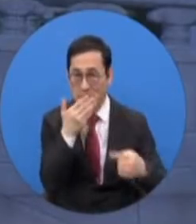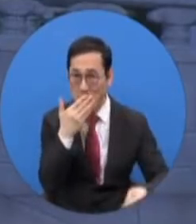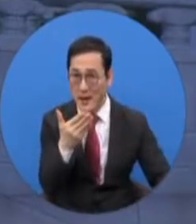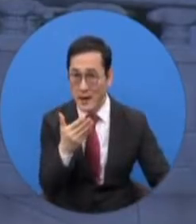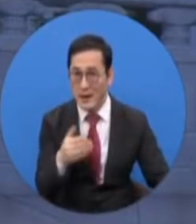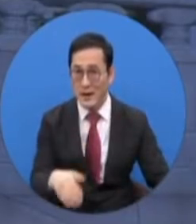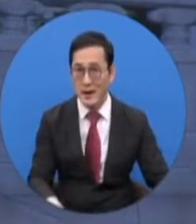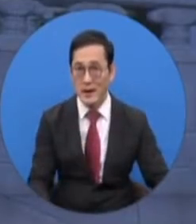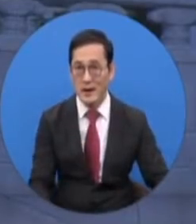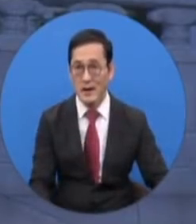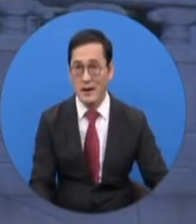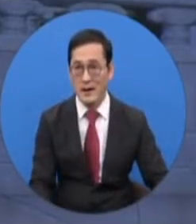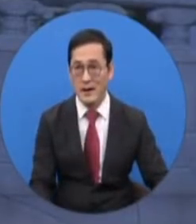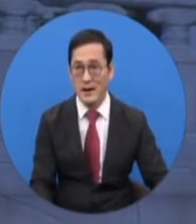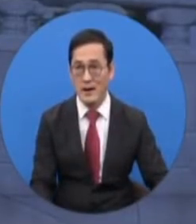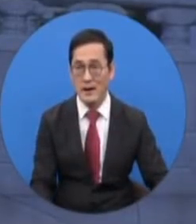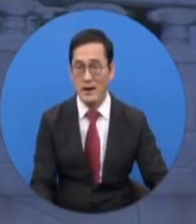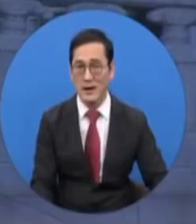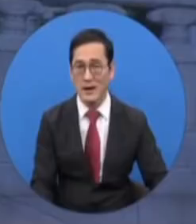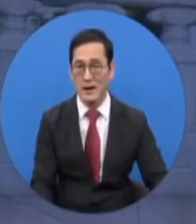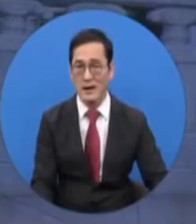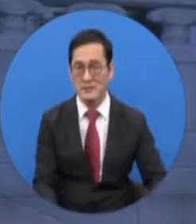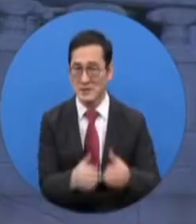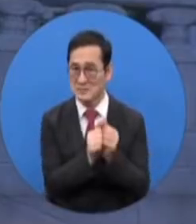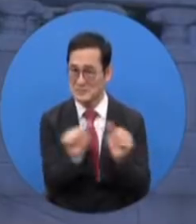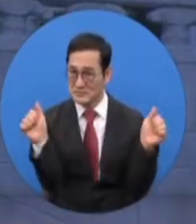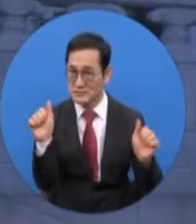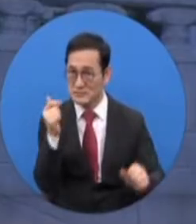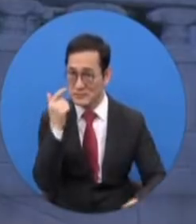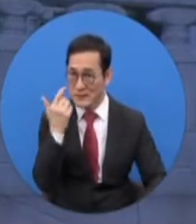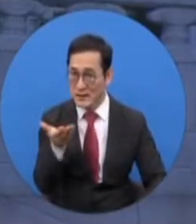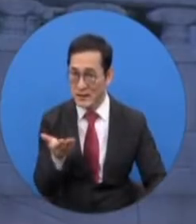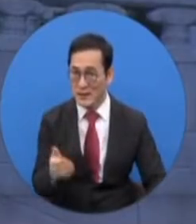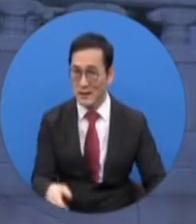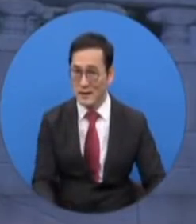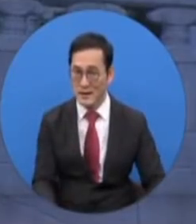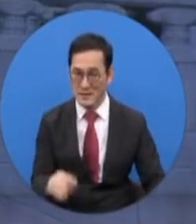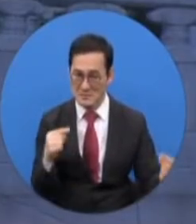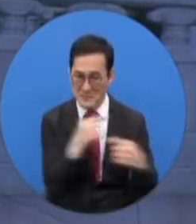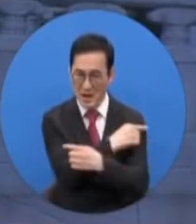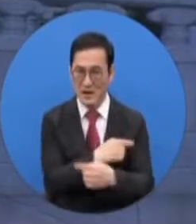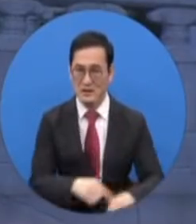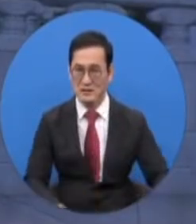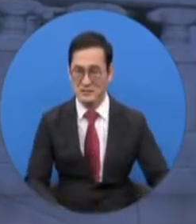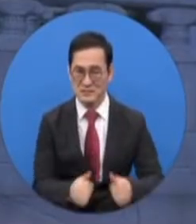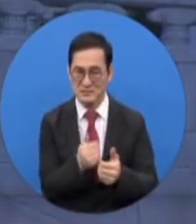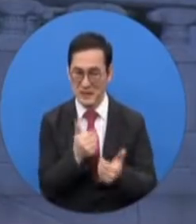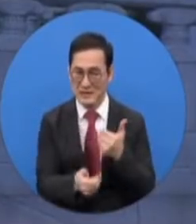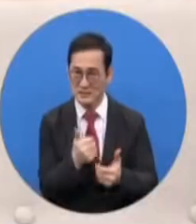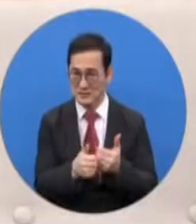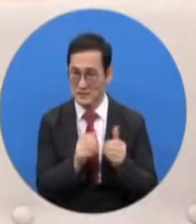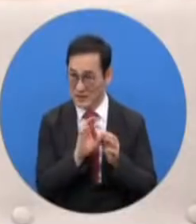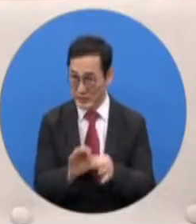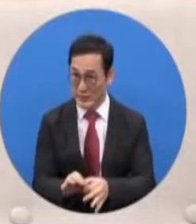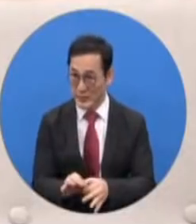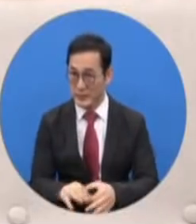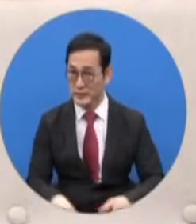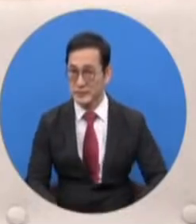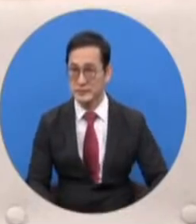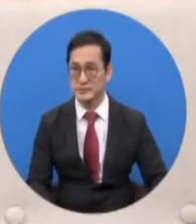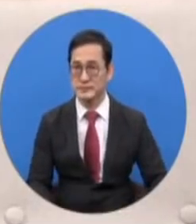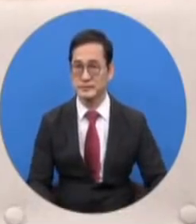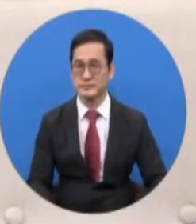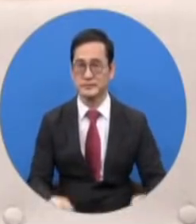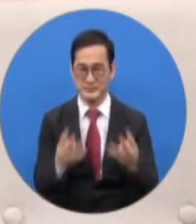아니면 그냥 못한 채로 갈 길 가느냐 어떻게 전망하십니까? 가장 어려운 질문 오늘 드립니다. 사면 문제는 쉽지 않을 것